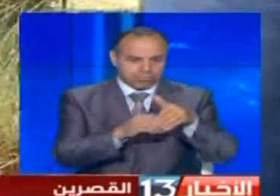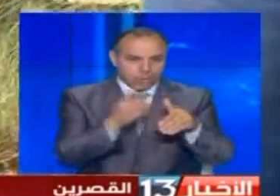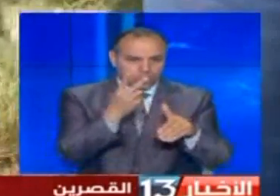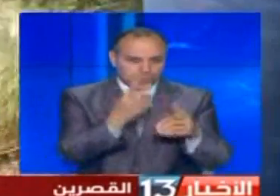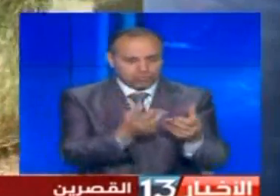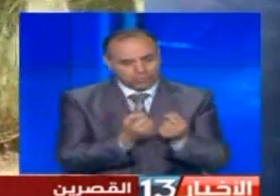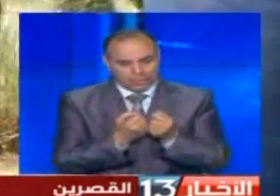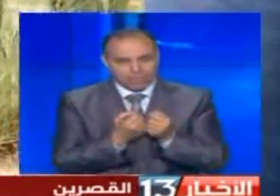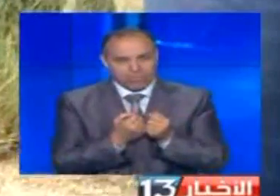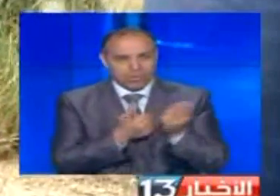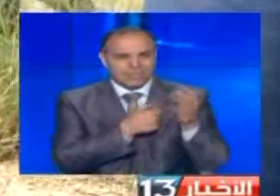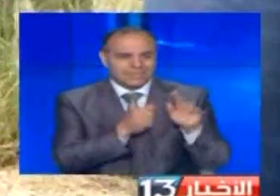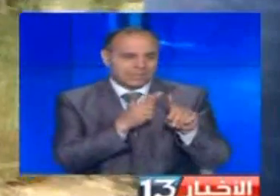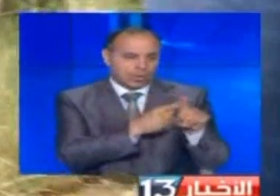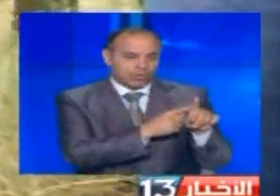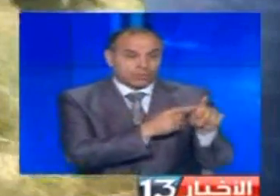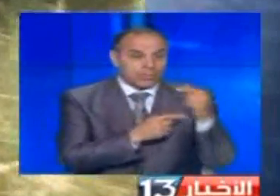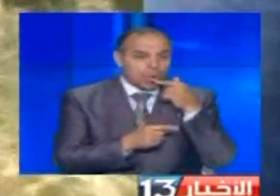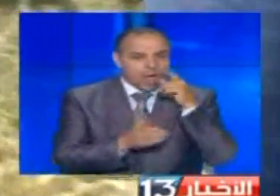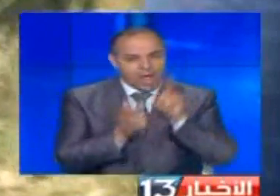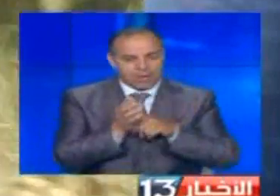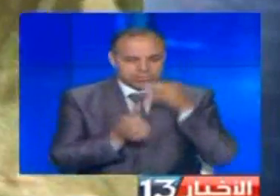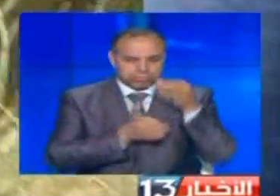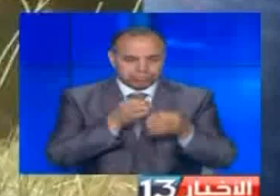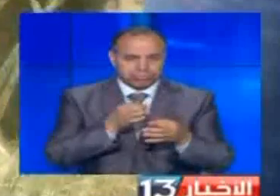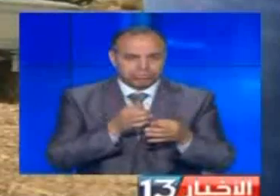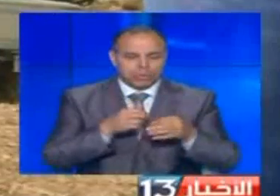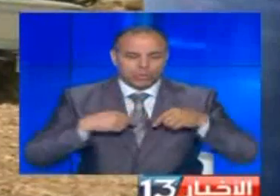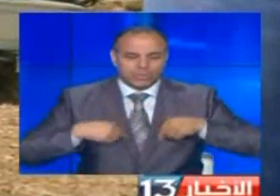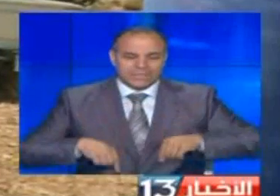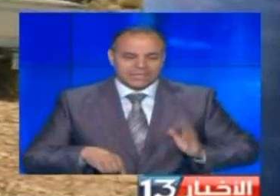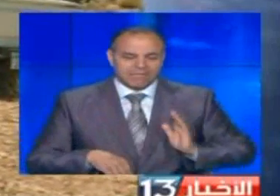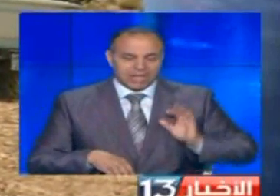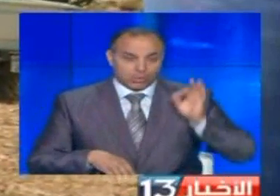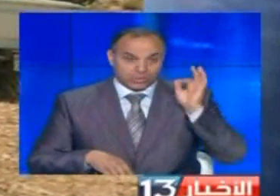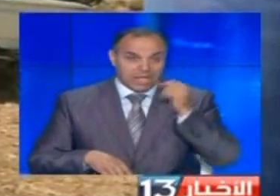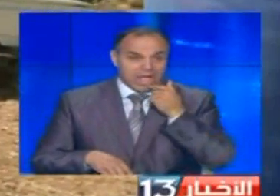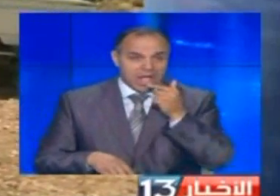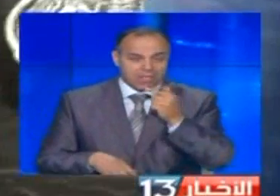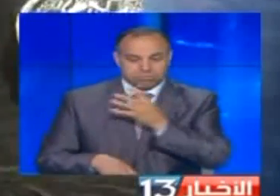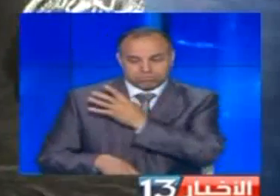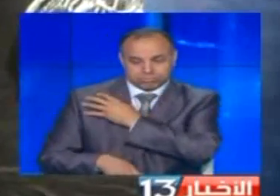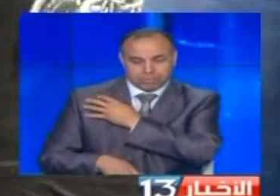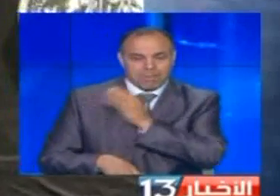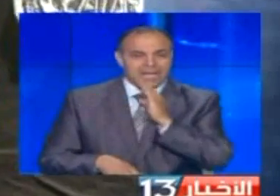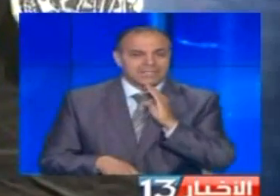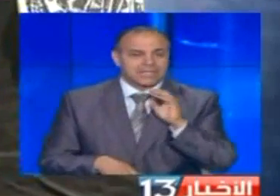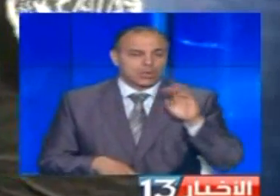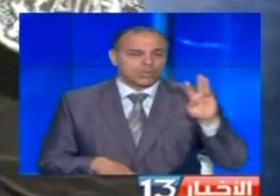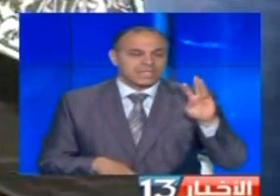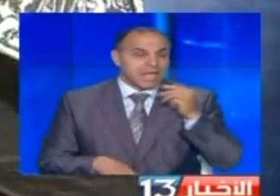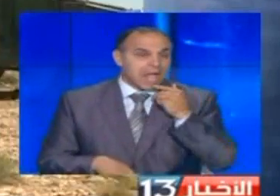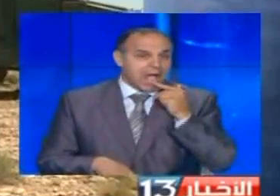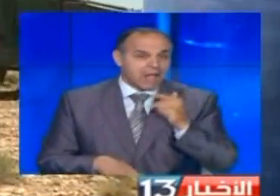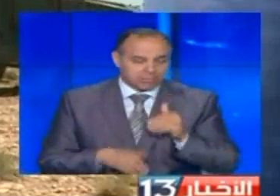سلاح كلاشينكوف وستين خرطوشة. وأكد الناطق الرسمي باسم وزارة الدفاع الوطني العقيد بالحسن الوسلاتي أن